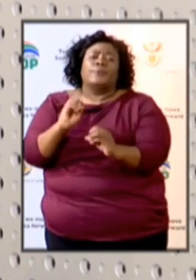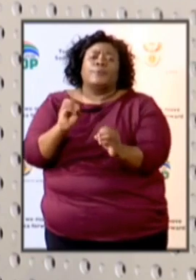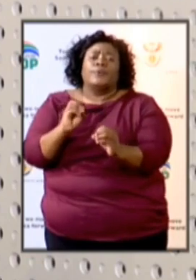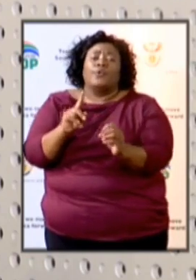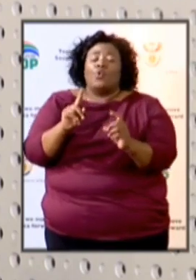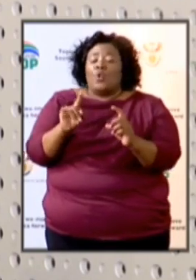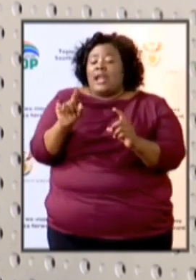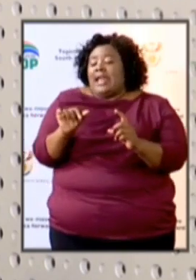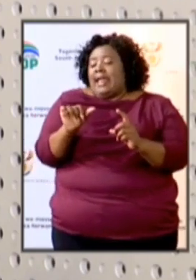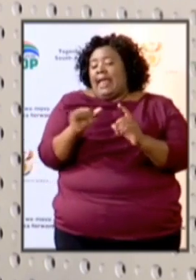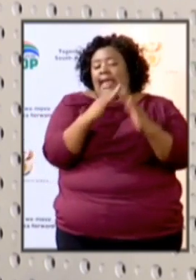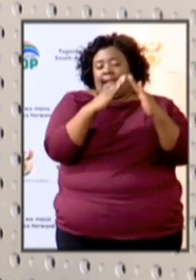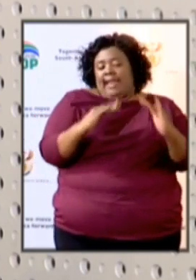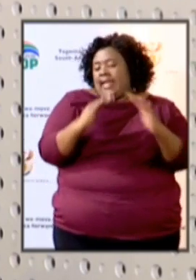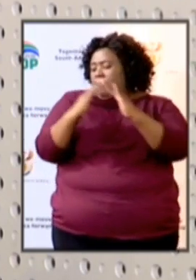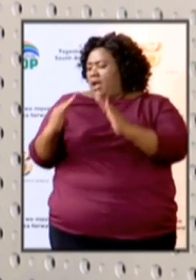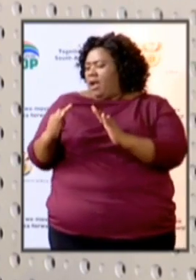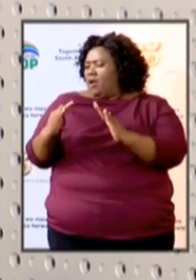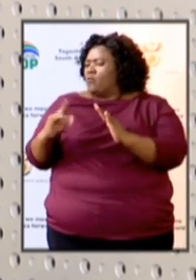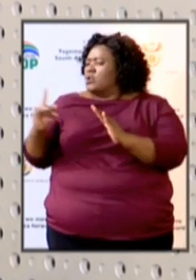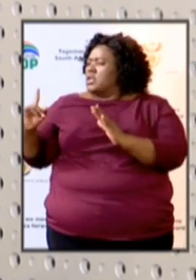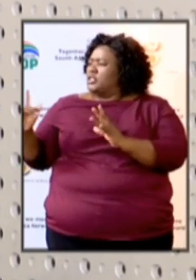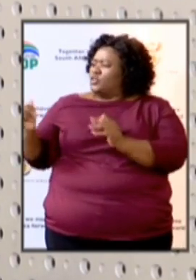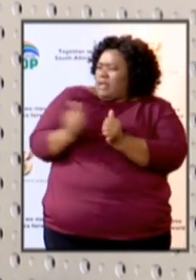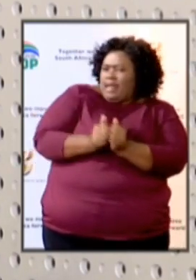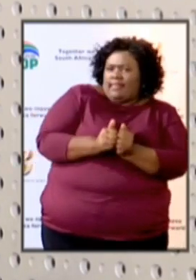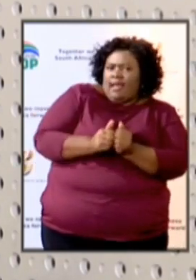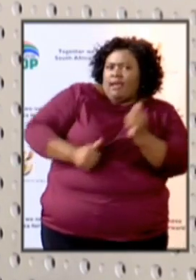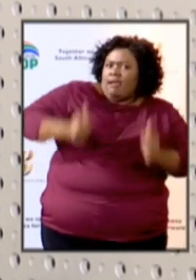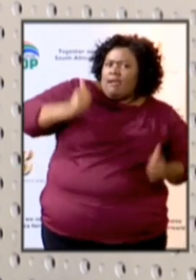ukuthi hhayi ake si-organize yini siyogijima cha